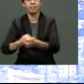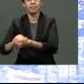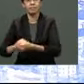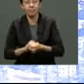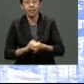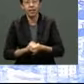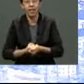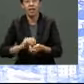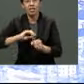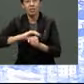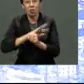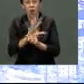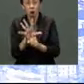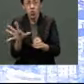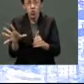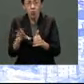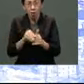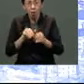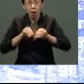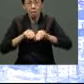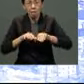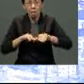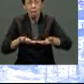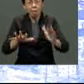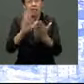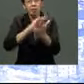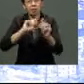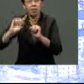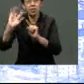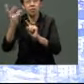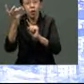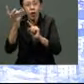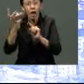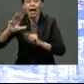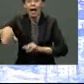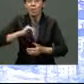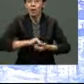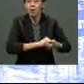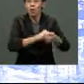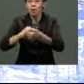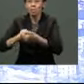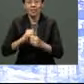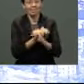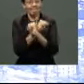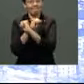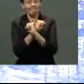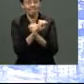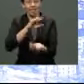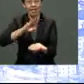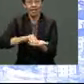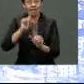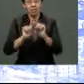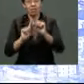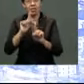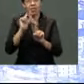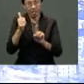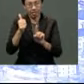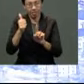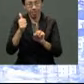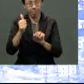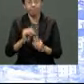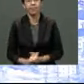ดเชื้อที่เป็นการแพร่ระบาดไปทั่วโลกนี้ไปด้วยกันแล้วก็มีสถิติที่ดีที่เราสามารถที่จะอยู่ร่วมกับเขาได้